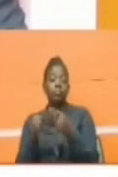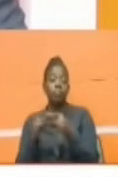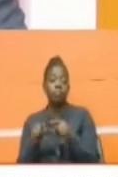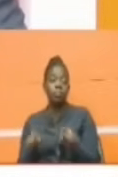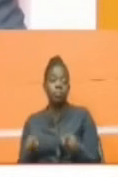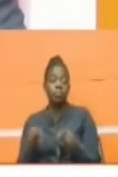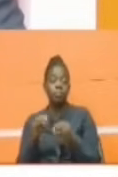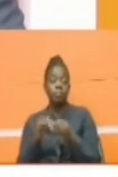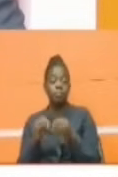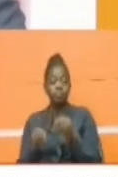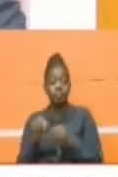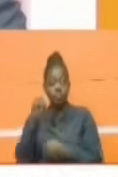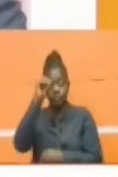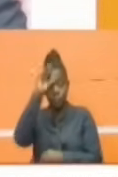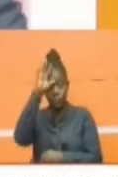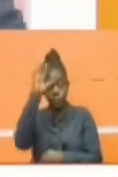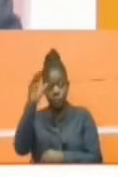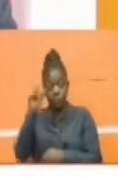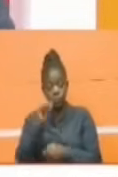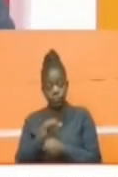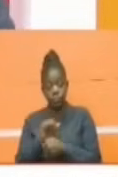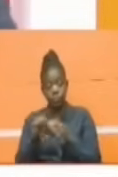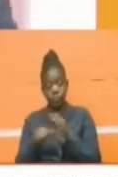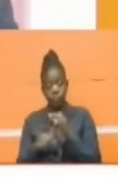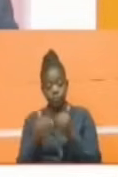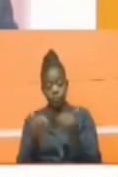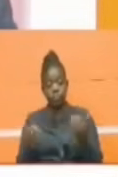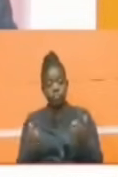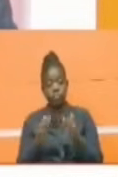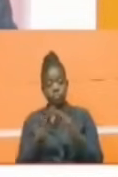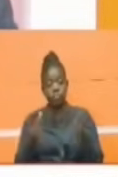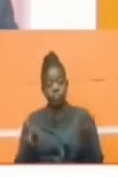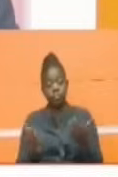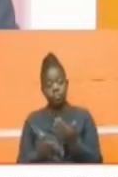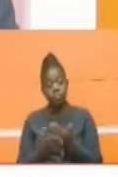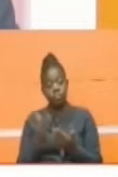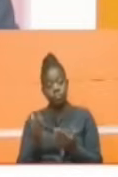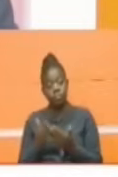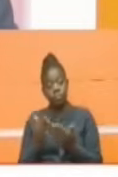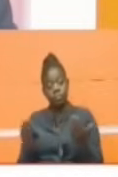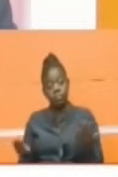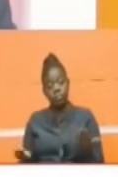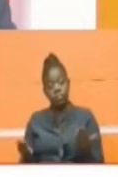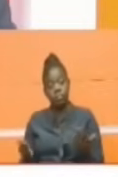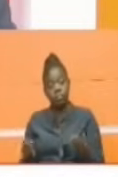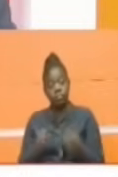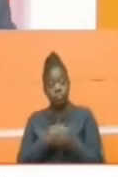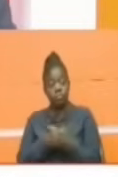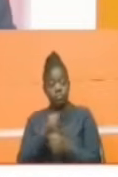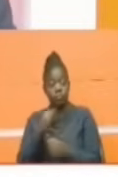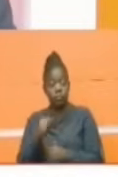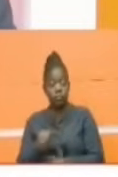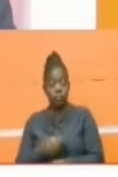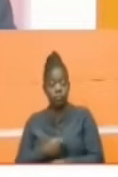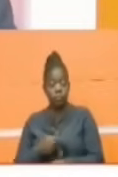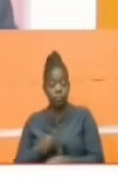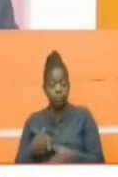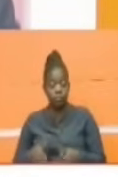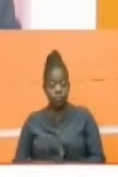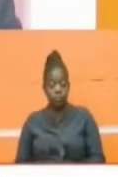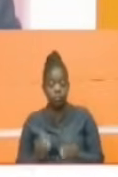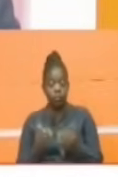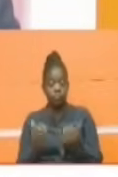tutandisina ago mutabani awonekiriza akola ku nsonga z'abaana n'amakanga nnyolengi ly'omukuza giyaganza mu nyabwe na muzalamu abaana